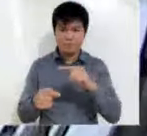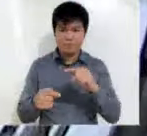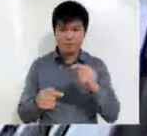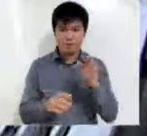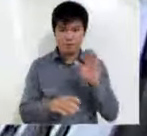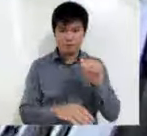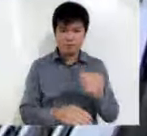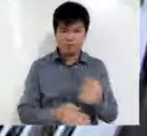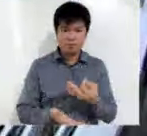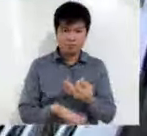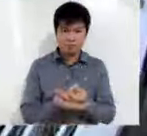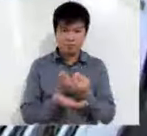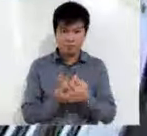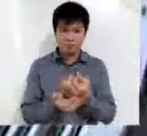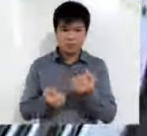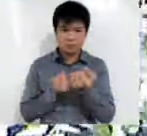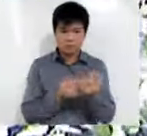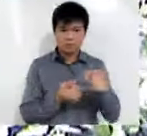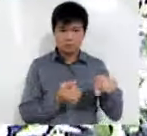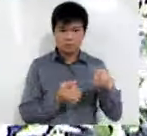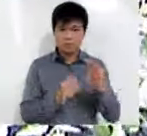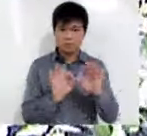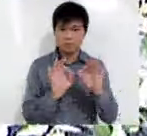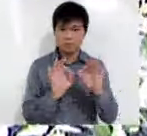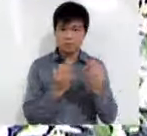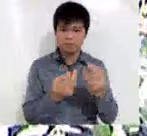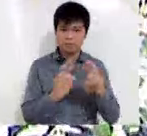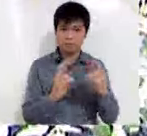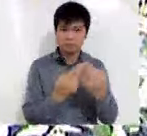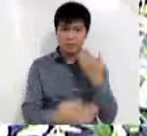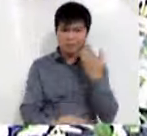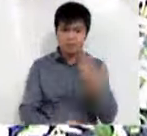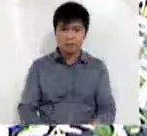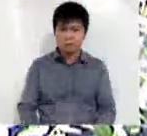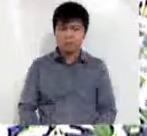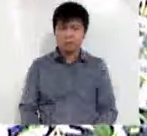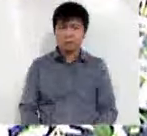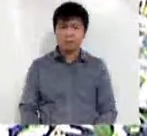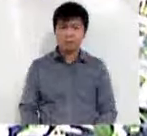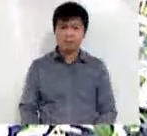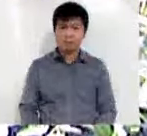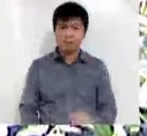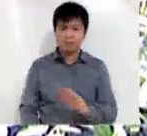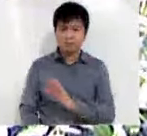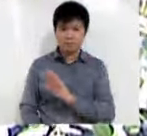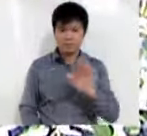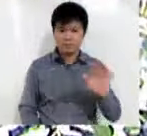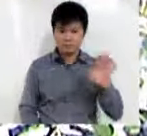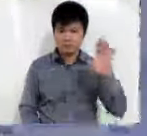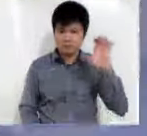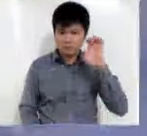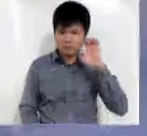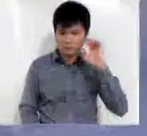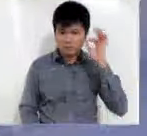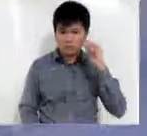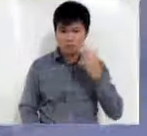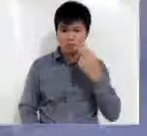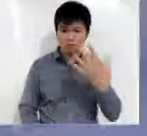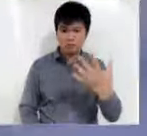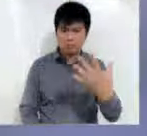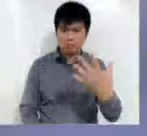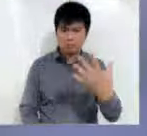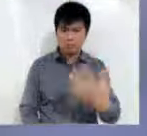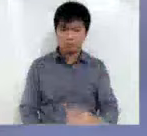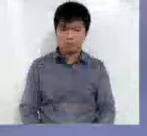biktima at kaanak ng mga nasawi. Nagbabalita mula sa frontline, Elaine Fulgencio, News 5. 6